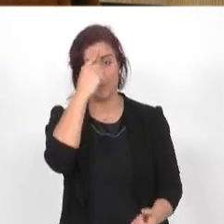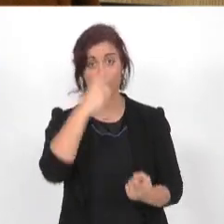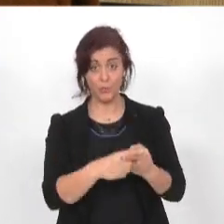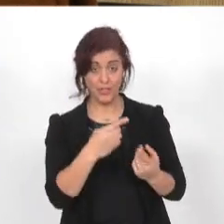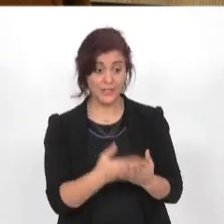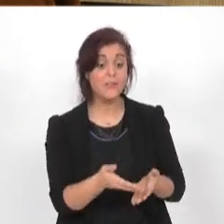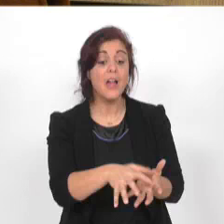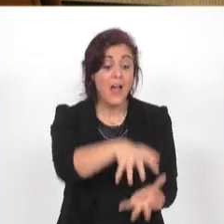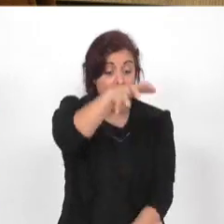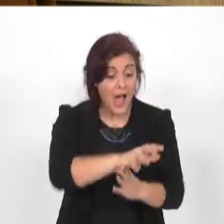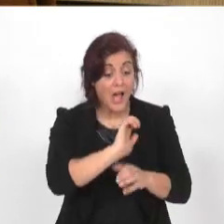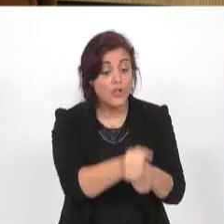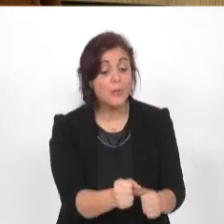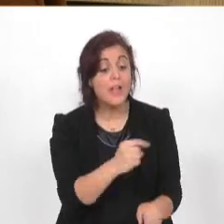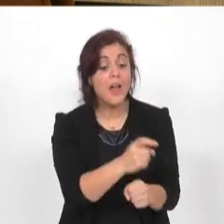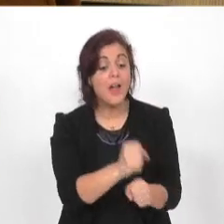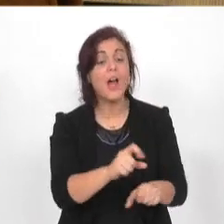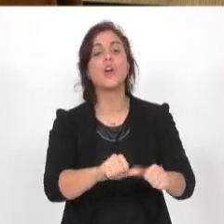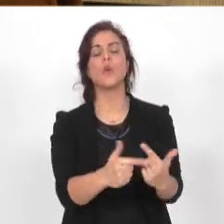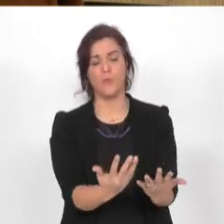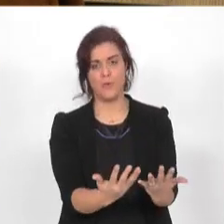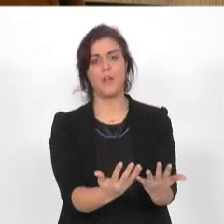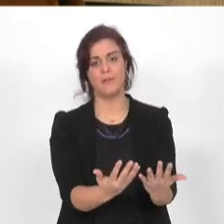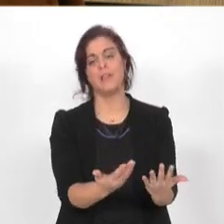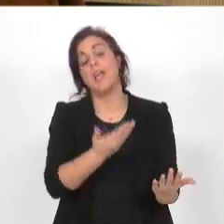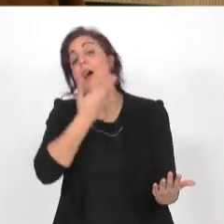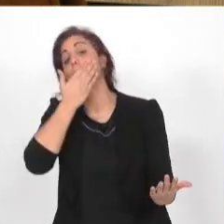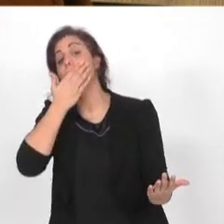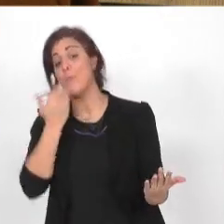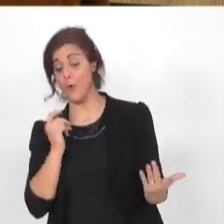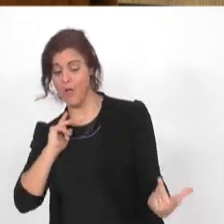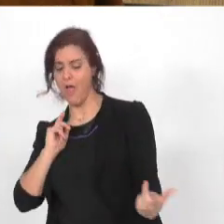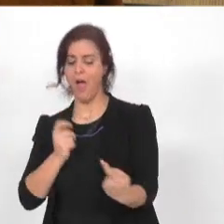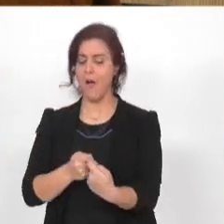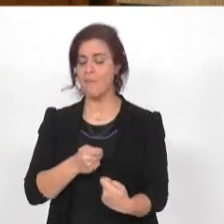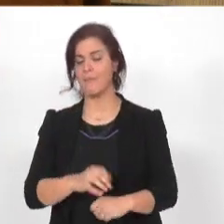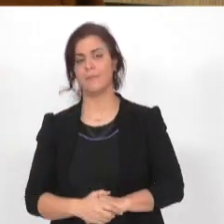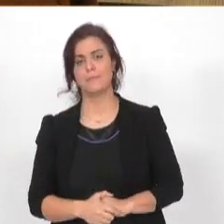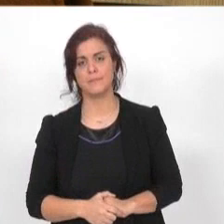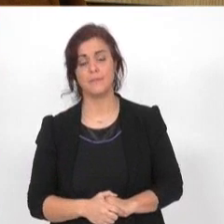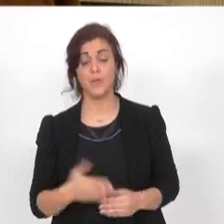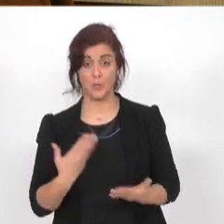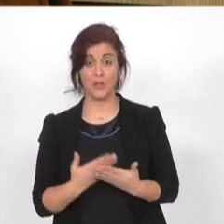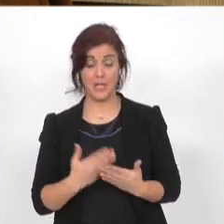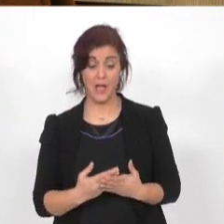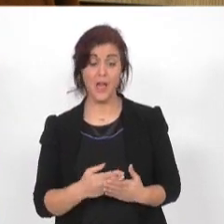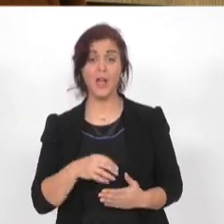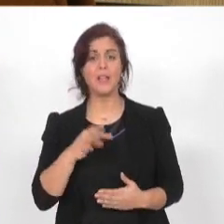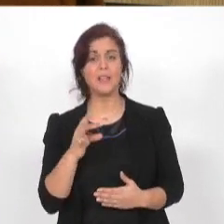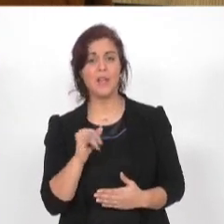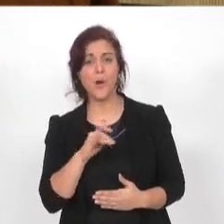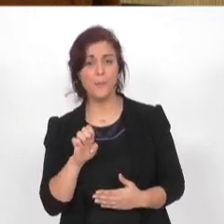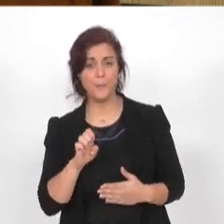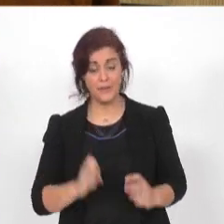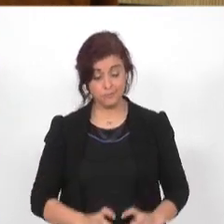incitative, ce qui permettrait à la MEL de renouer avec la culture de la recette. Enfin, l'augmentation de la TEOM étant la suite logique d'un